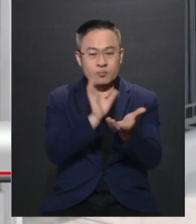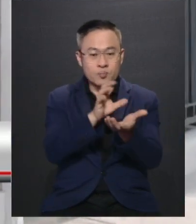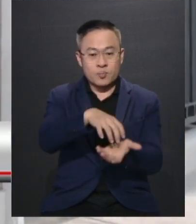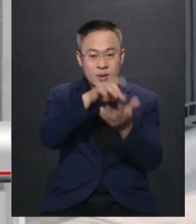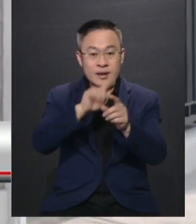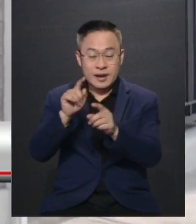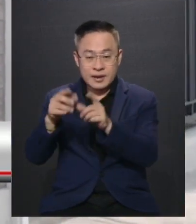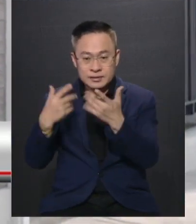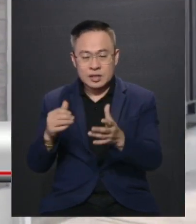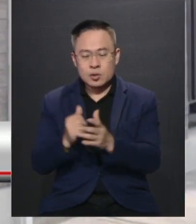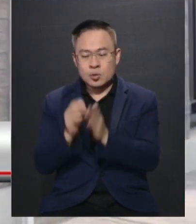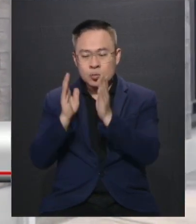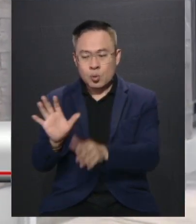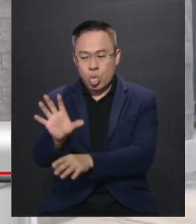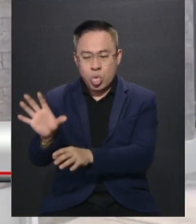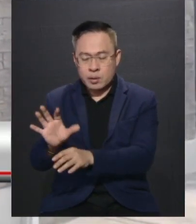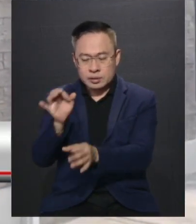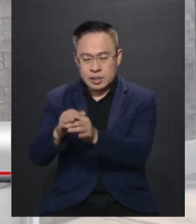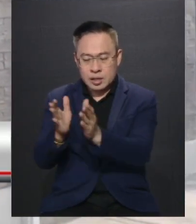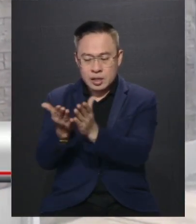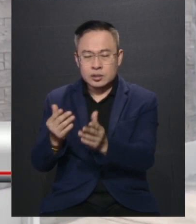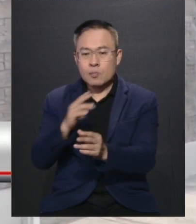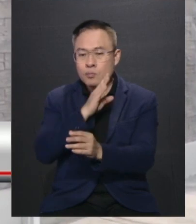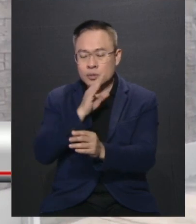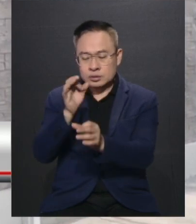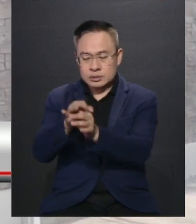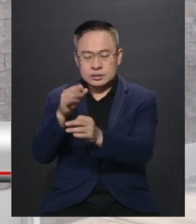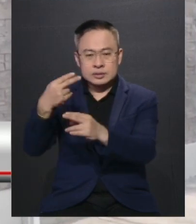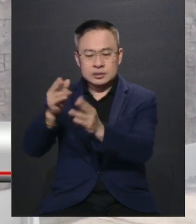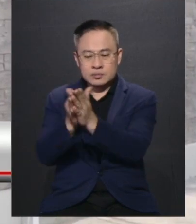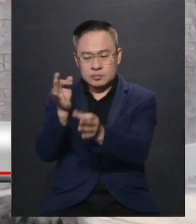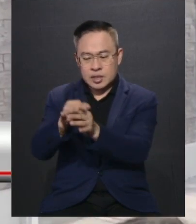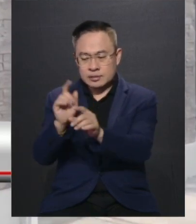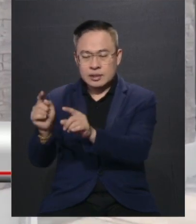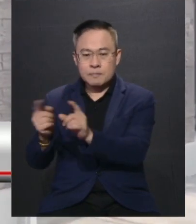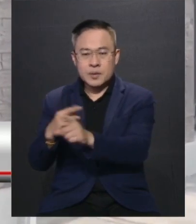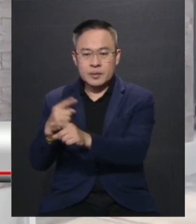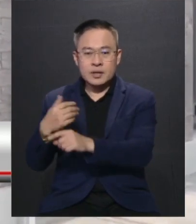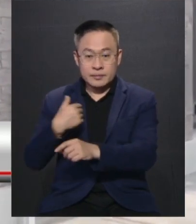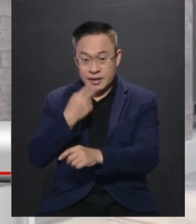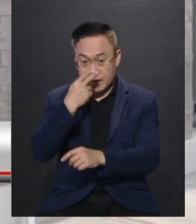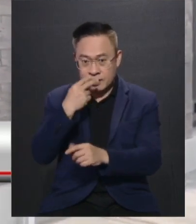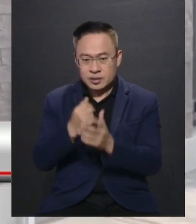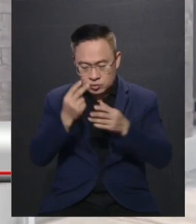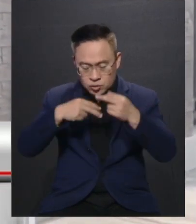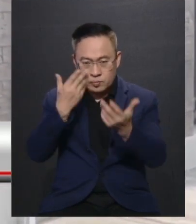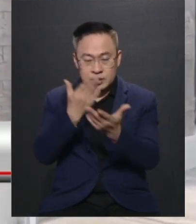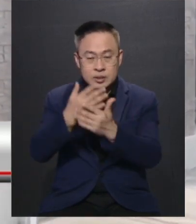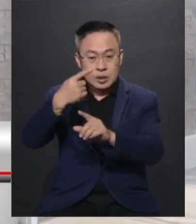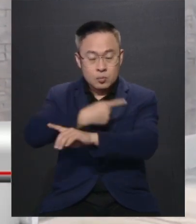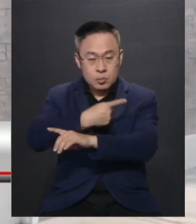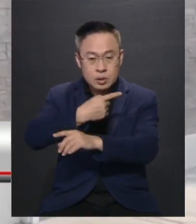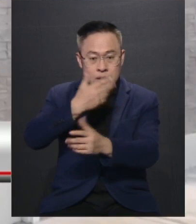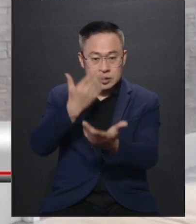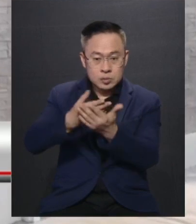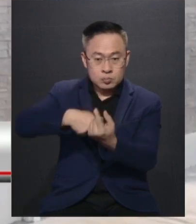นเวียนมากกว่า10ล้านบาทต่อเดือนนะครับซึ่งจากการตรวจค้นเนี่ยฮะคุณผู้ชมบ้านหรูหราอลังการร